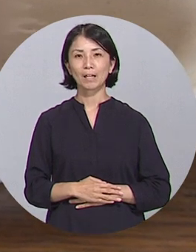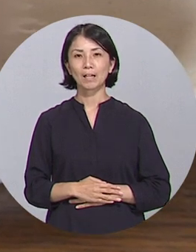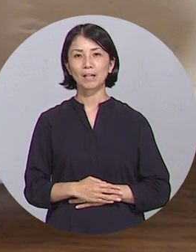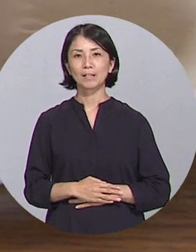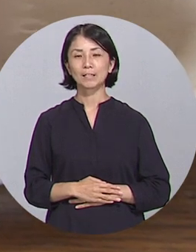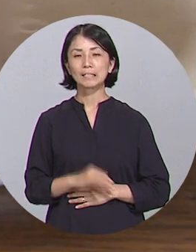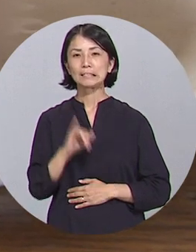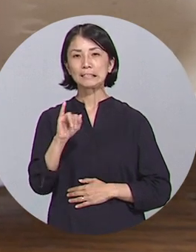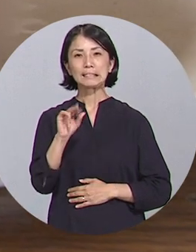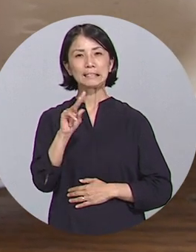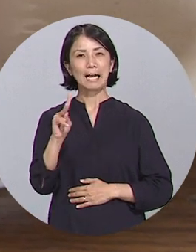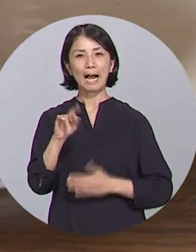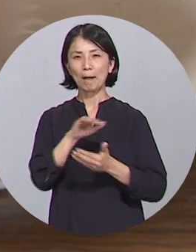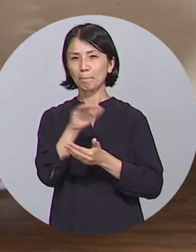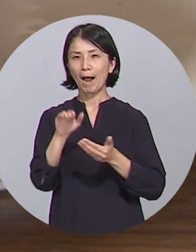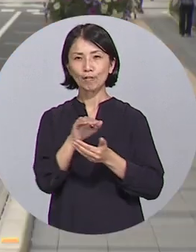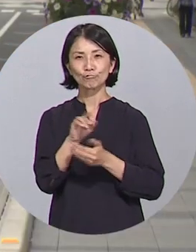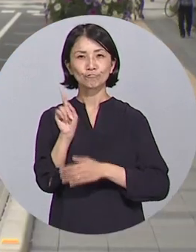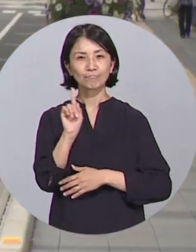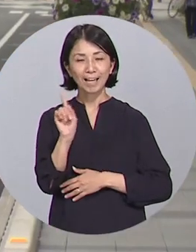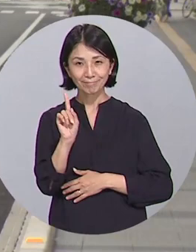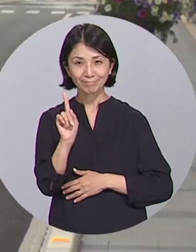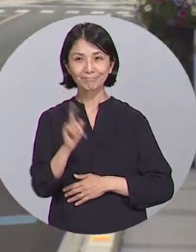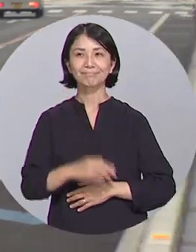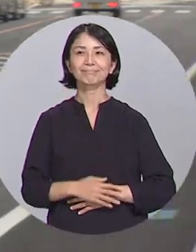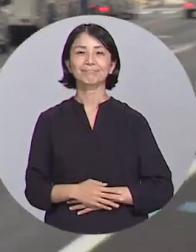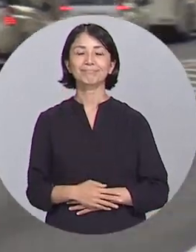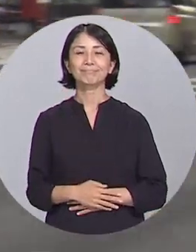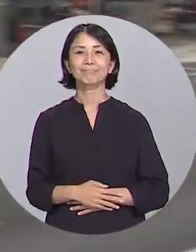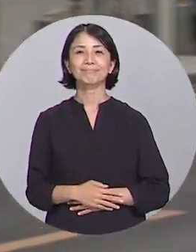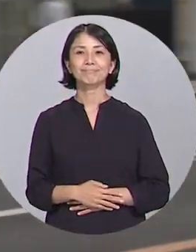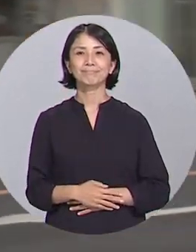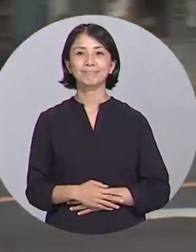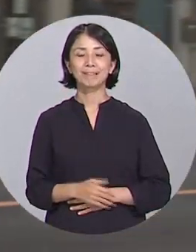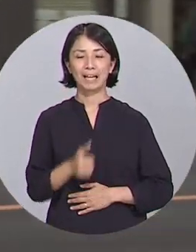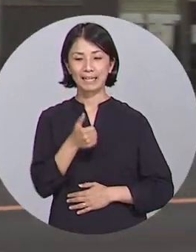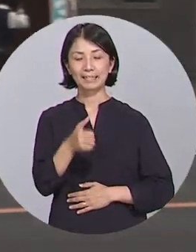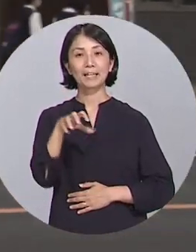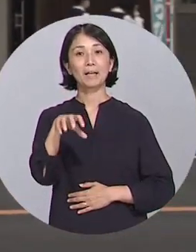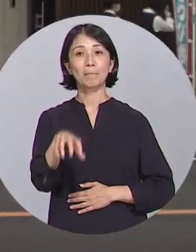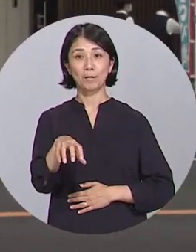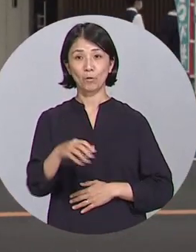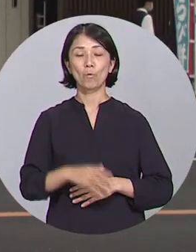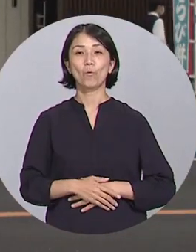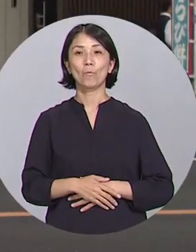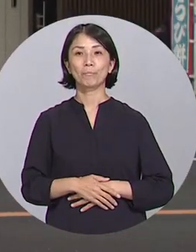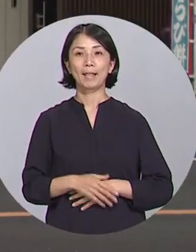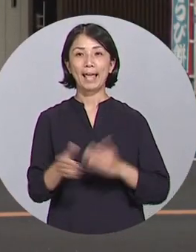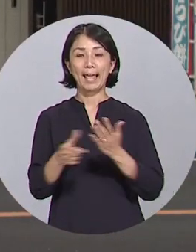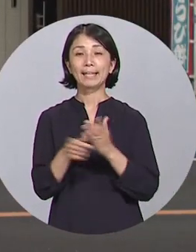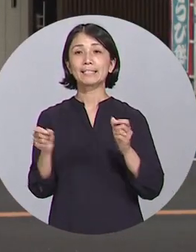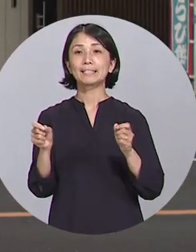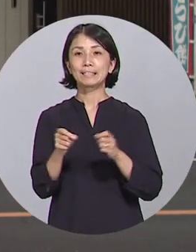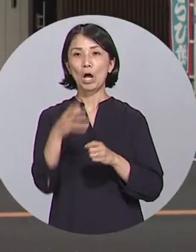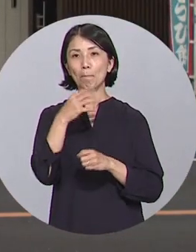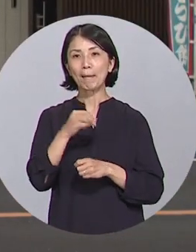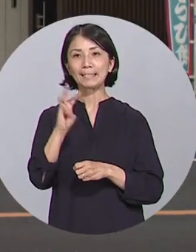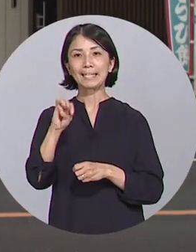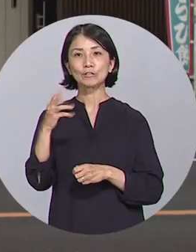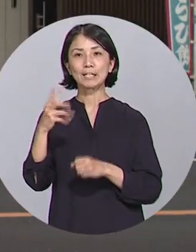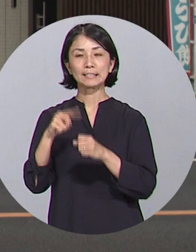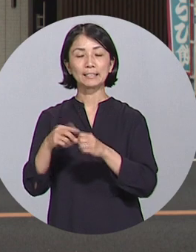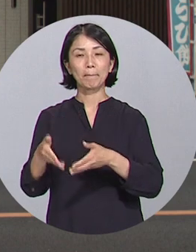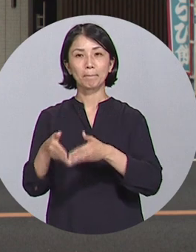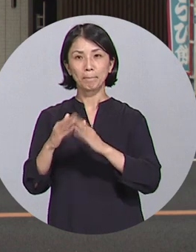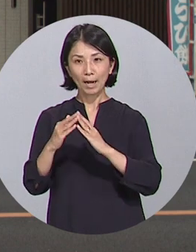常識、伊賀まんじゅうとはいかに。やってきたのは鴻巣駅のすぐ近くにある明治38年